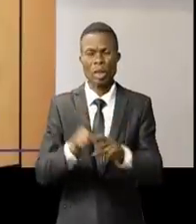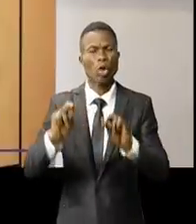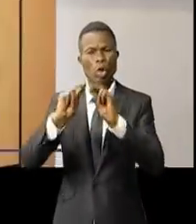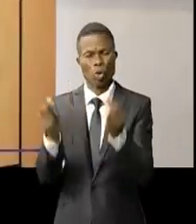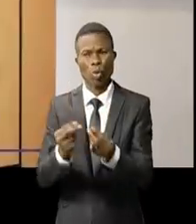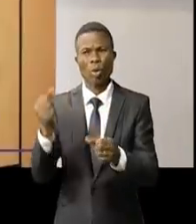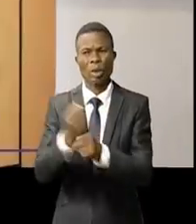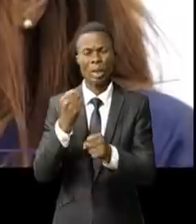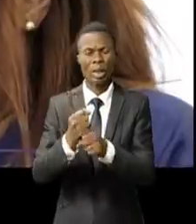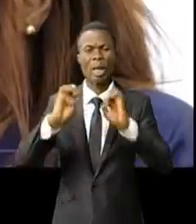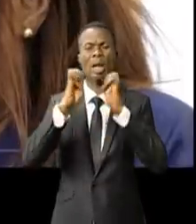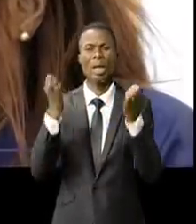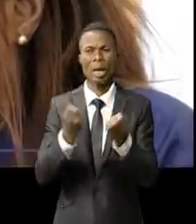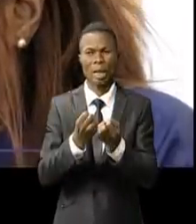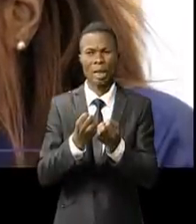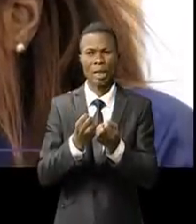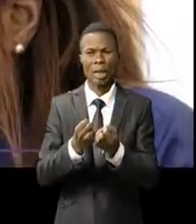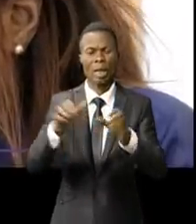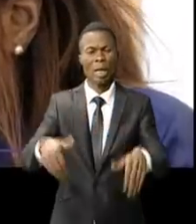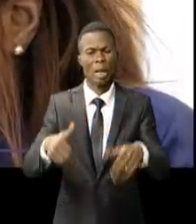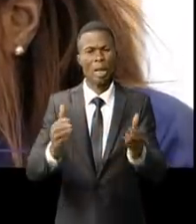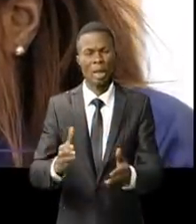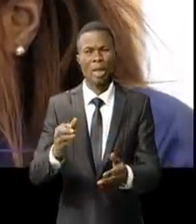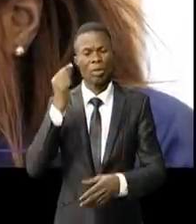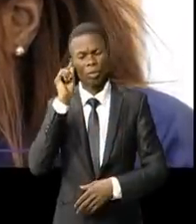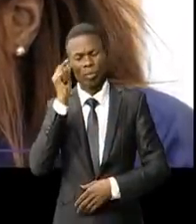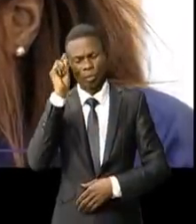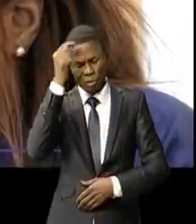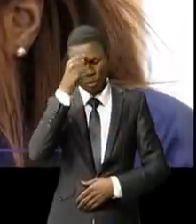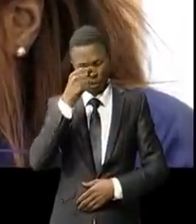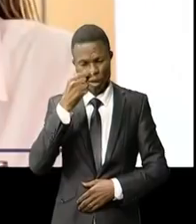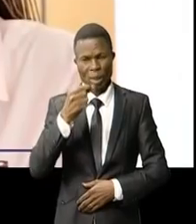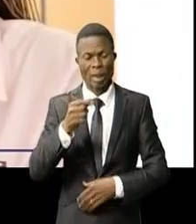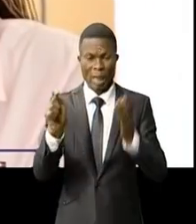représentation des entrepreneurs qui sont agripreneurs dans le maquillage. Alors notre